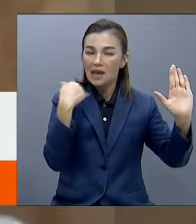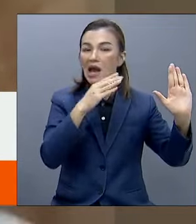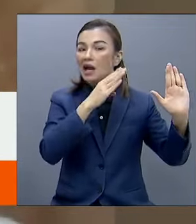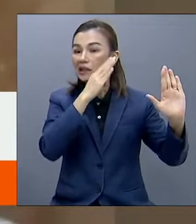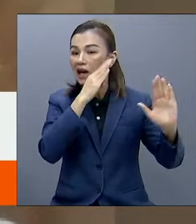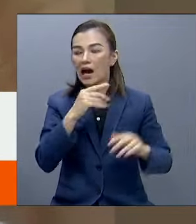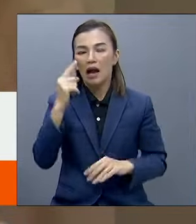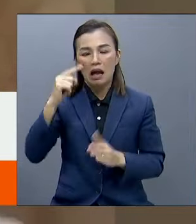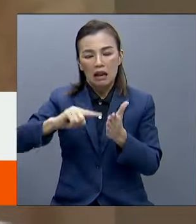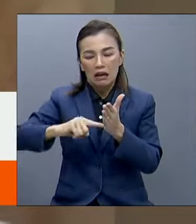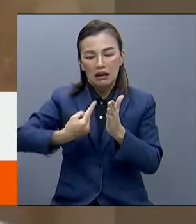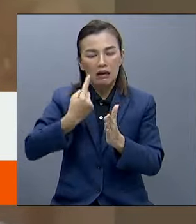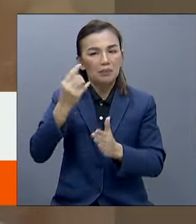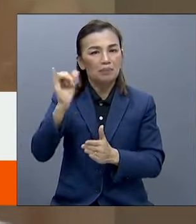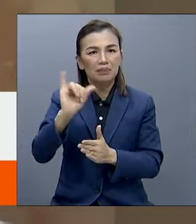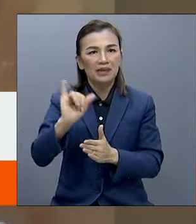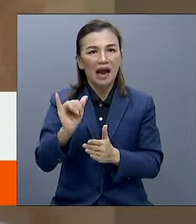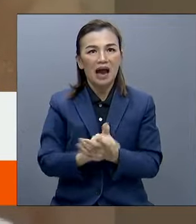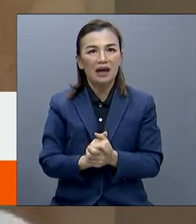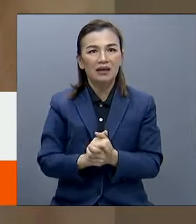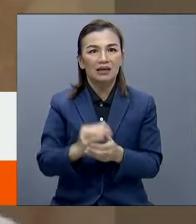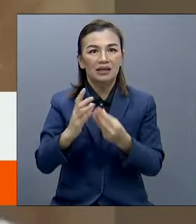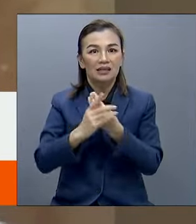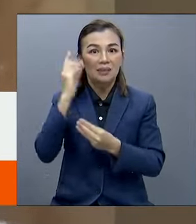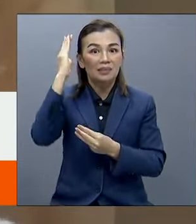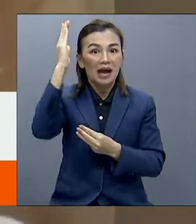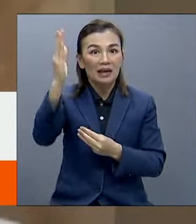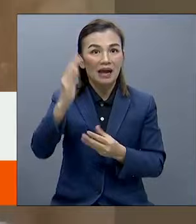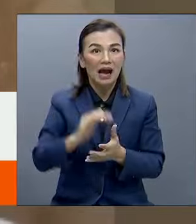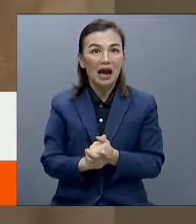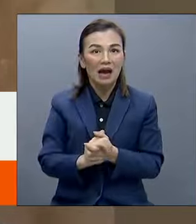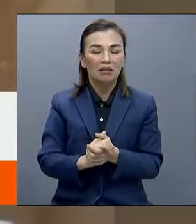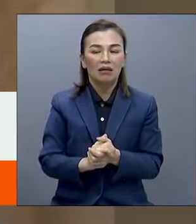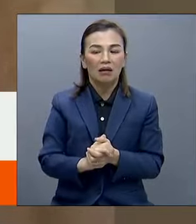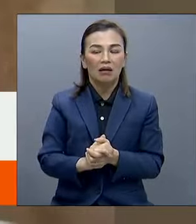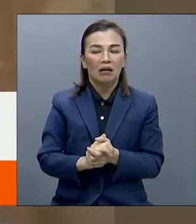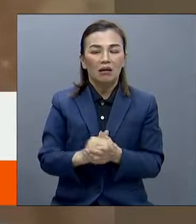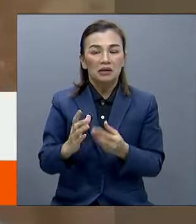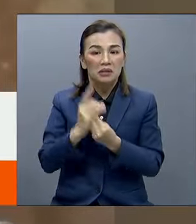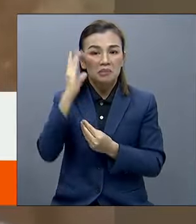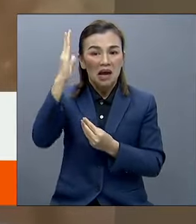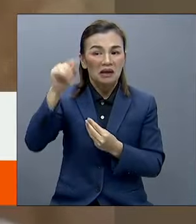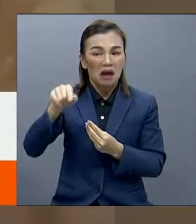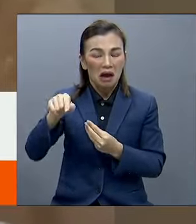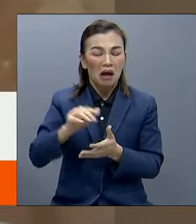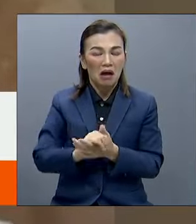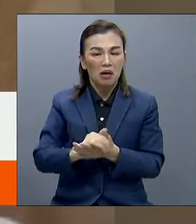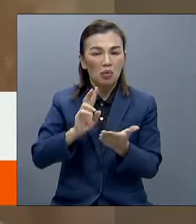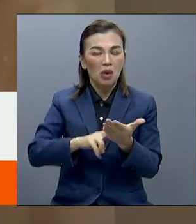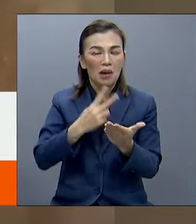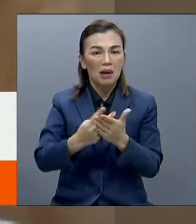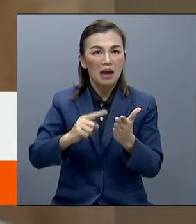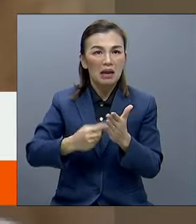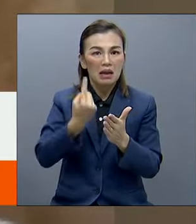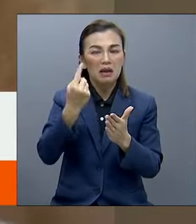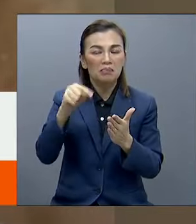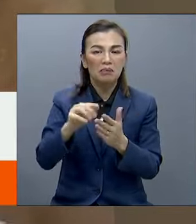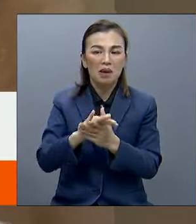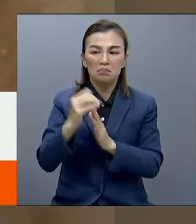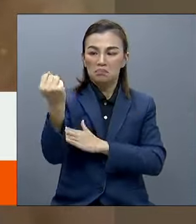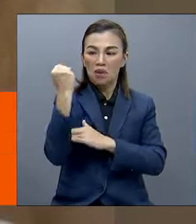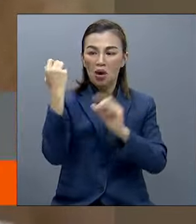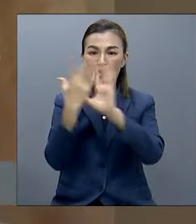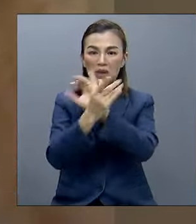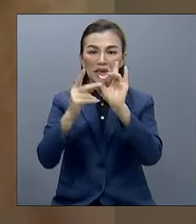Kick Offทันทีเนี่ยหลังสัปดาห์หน้าหรือเป็นอย่างนเป็นอย่างช้าเนี่ยนะครับอ่าไอ้นโยบายเรือธงเรื่องซอพมันก็จะ